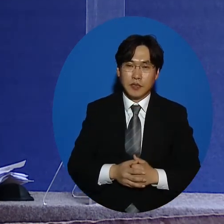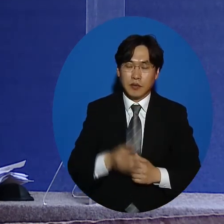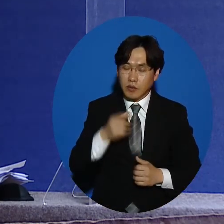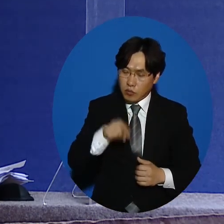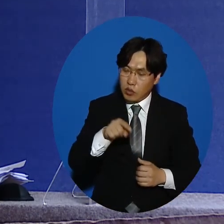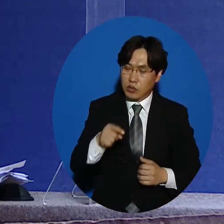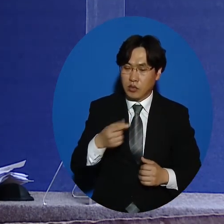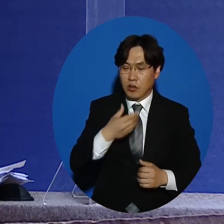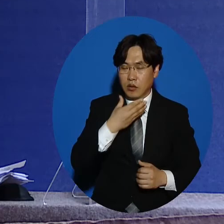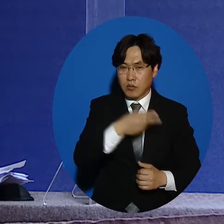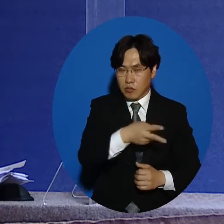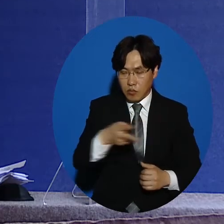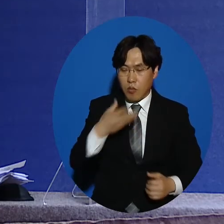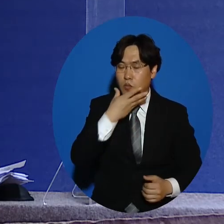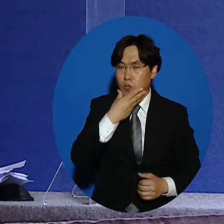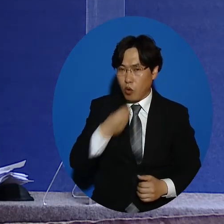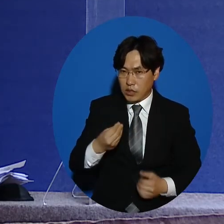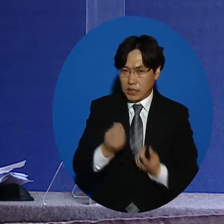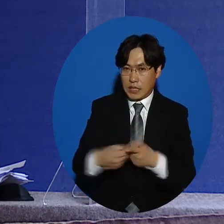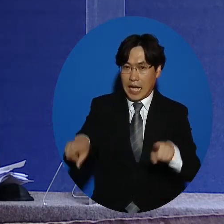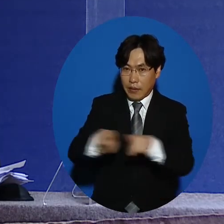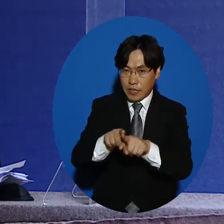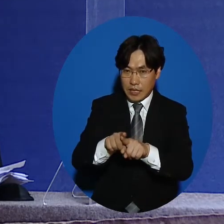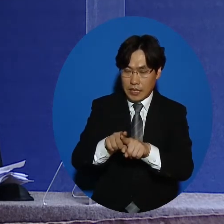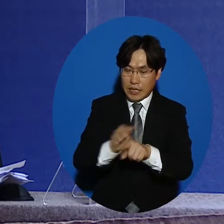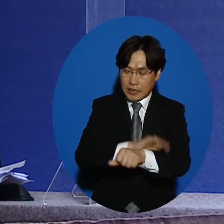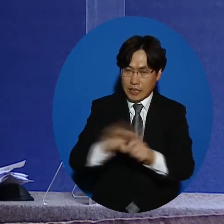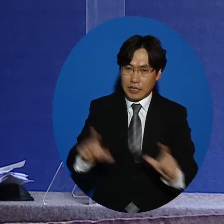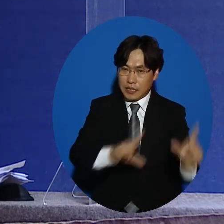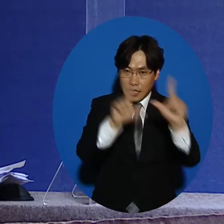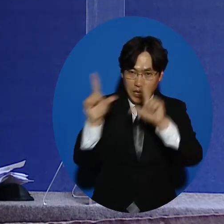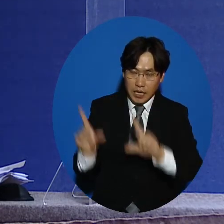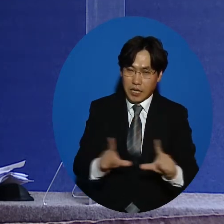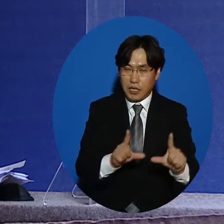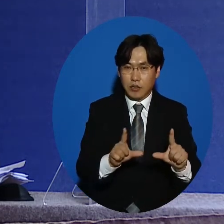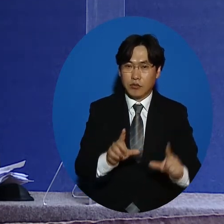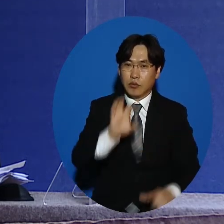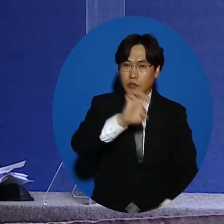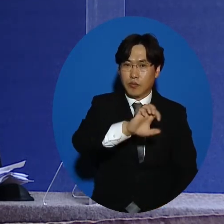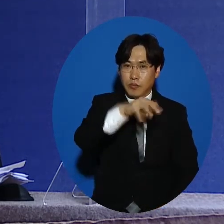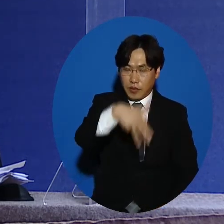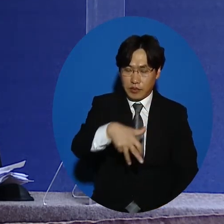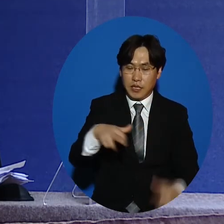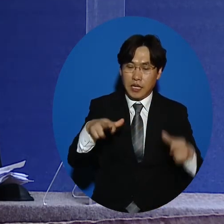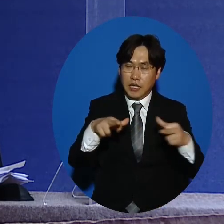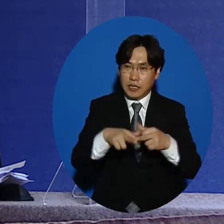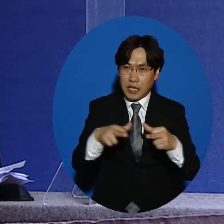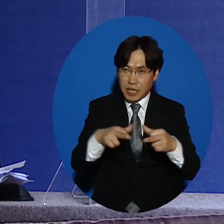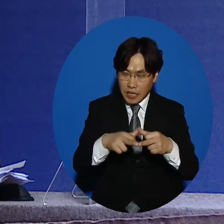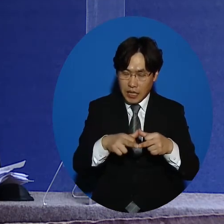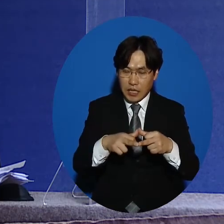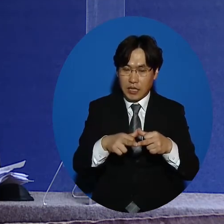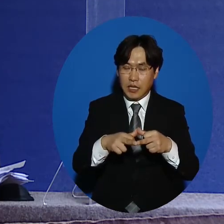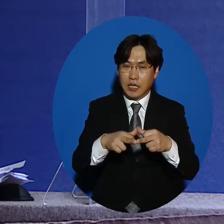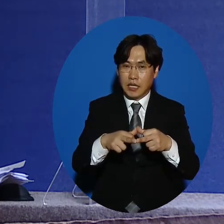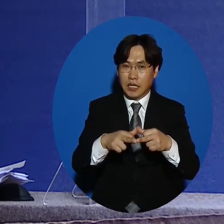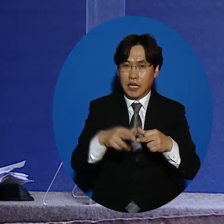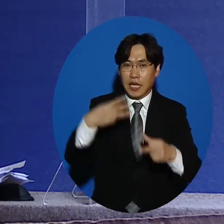복지, 함께 잘 살아가는 우리 그 평창 패럴림픽